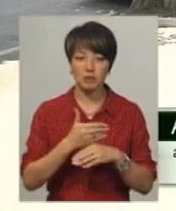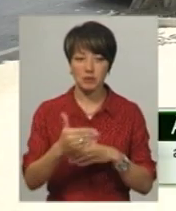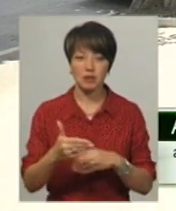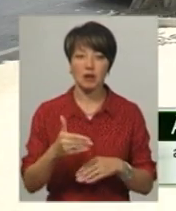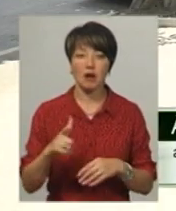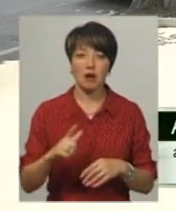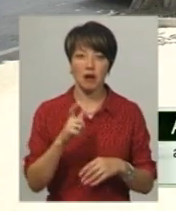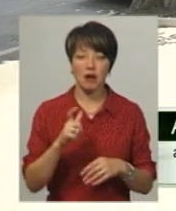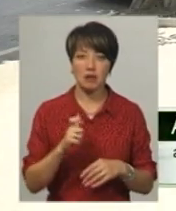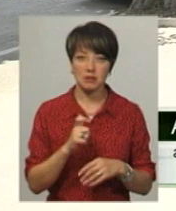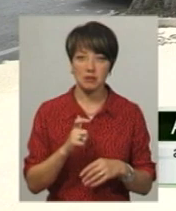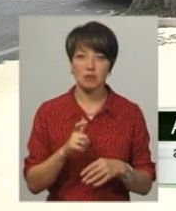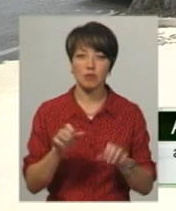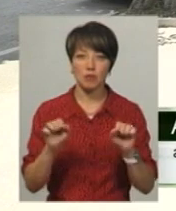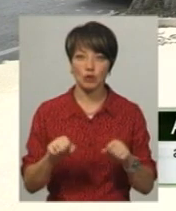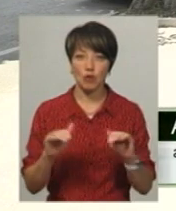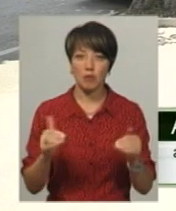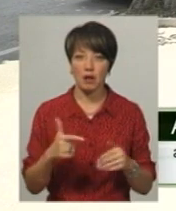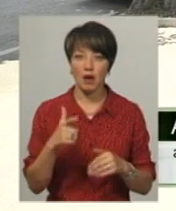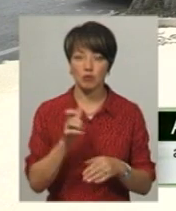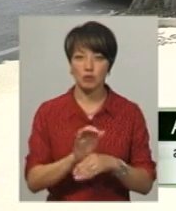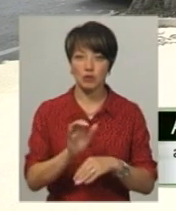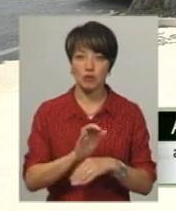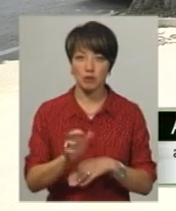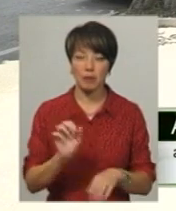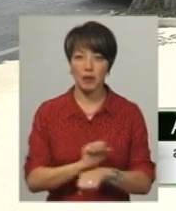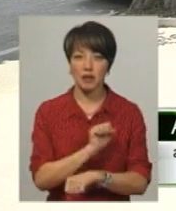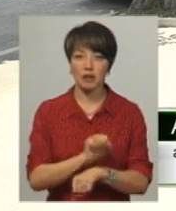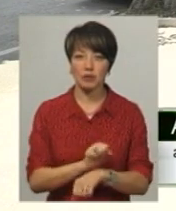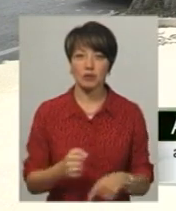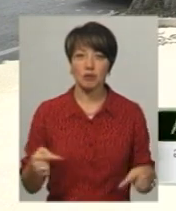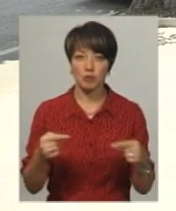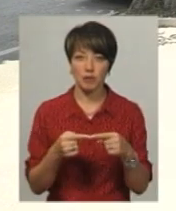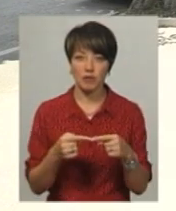газ, вони вправі обмежити газопостачання, перекривши відповідний